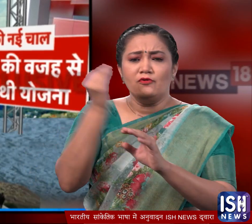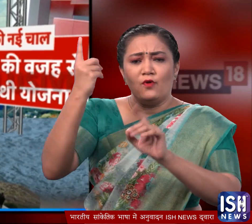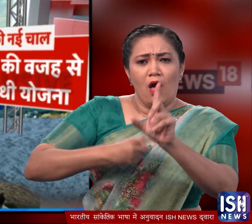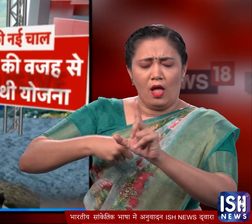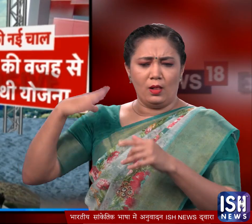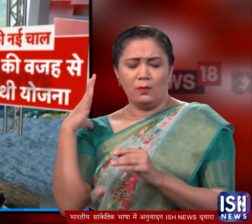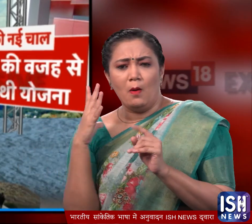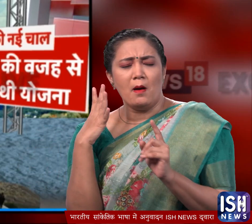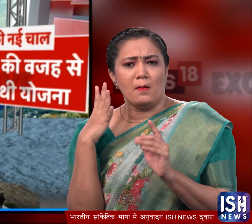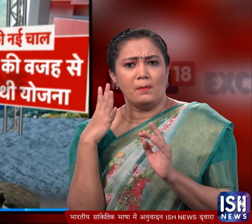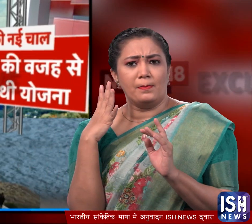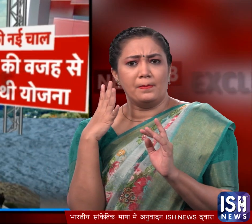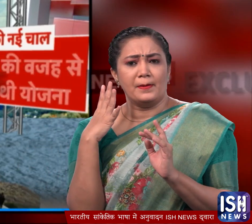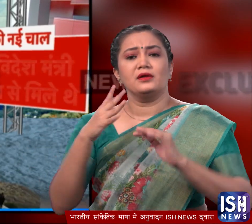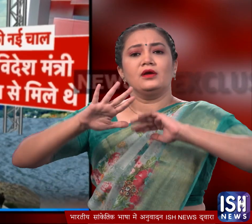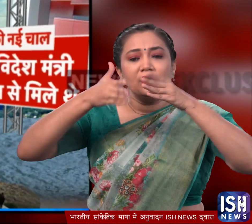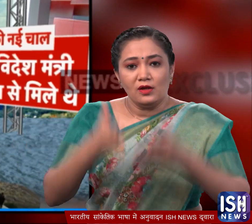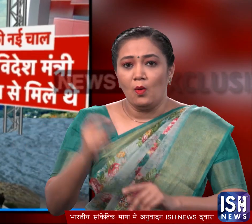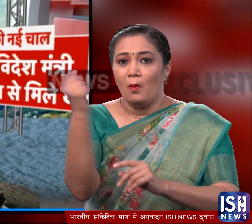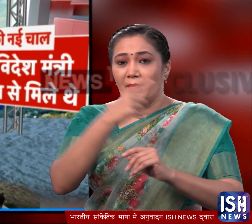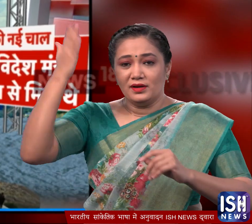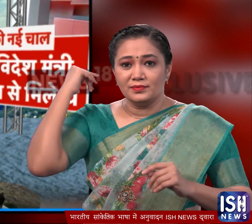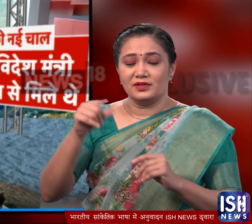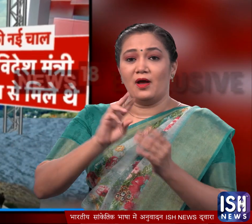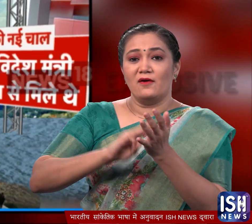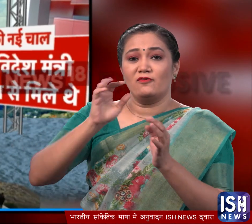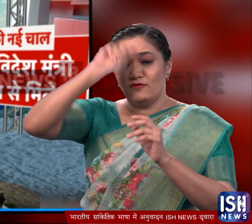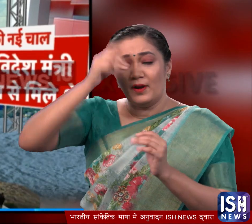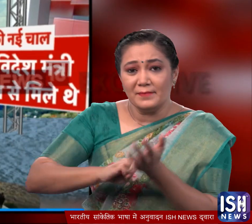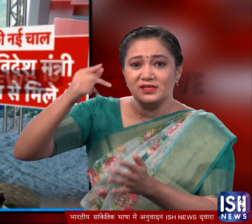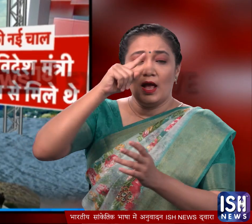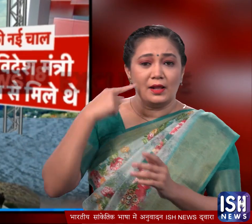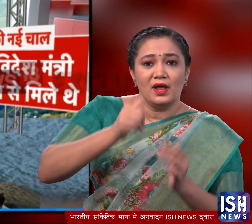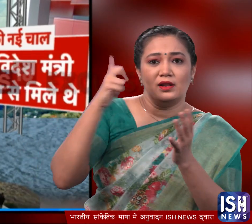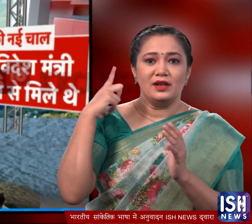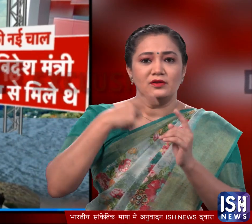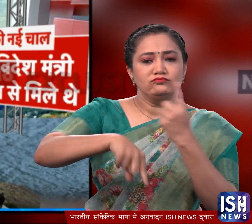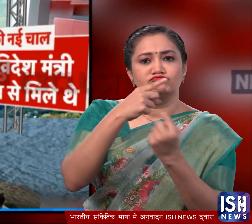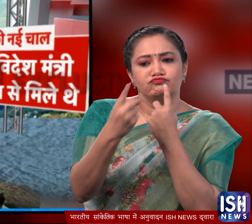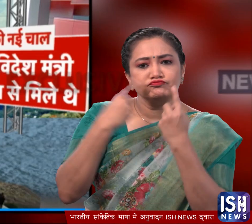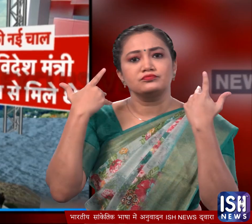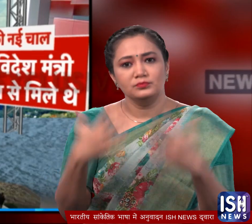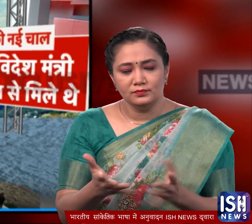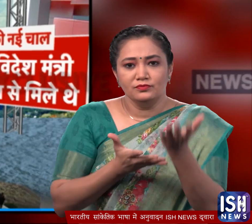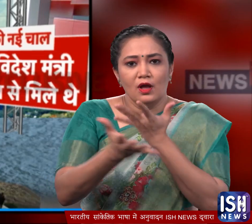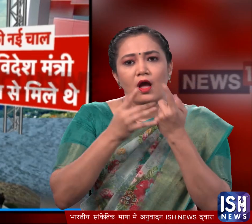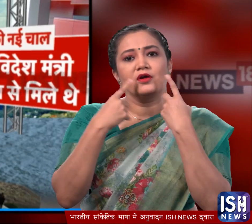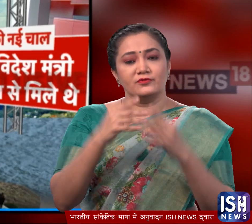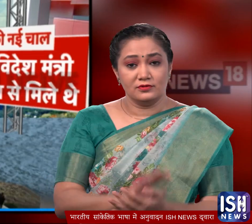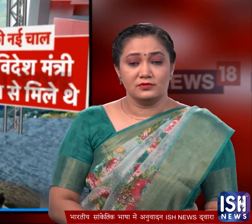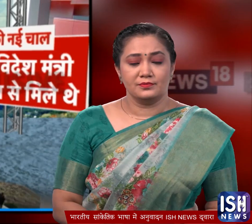पिछले कई साल से लटका हुआ था, लेकिन खबर है कि पिछले महीने चीन के विदेश मंत्री ने तालिबान के नेताओं से मिलकर इस मुद्दे पर बातचीत